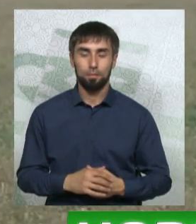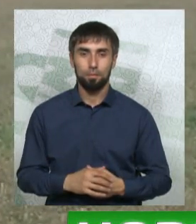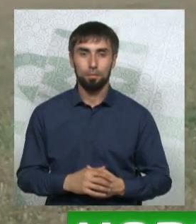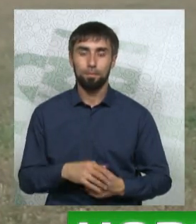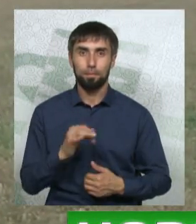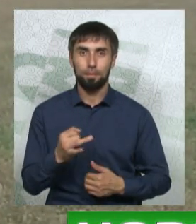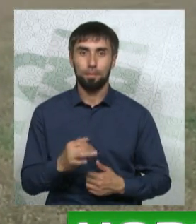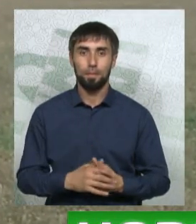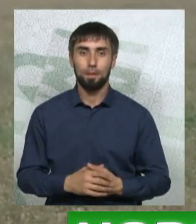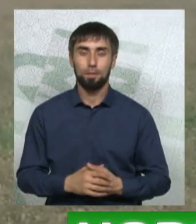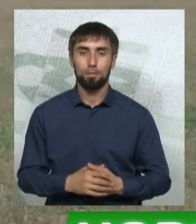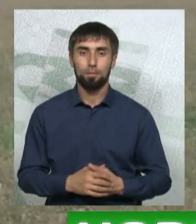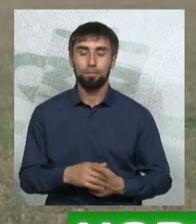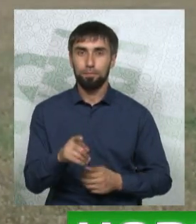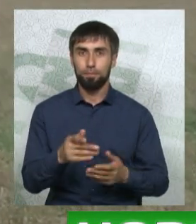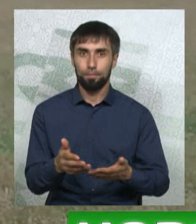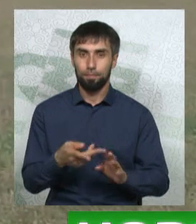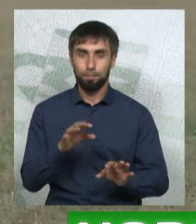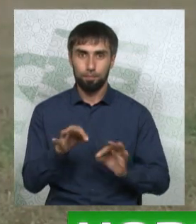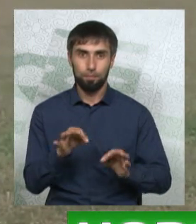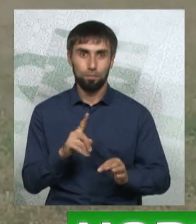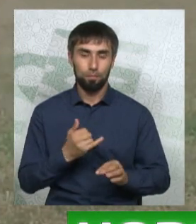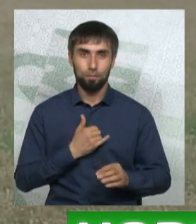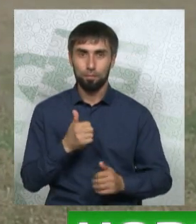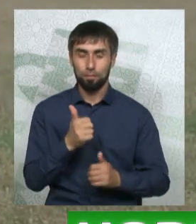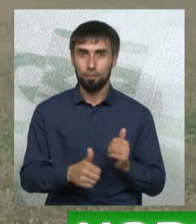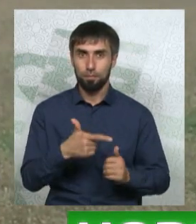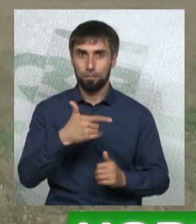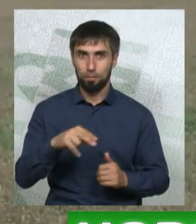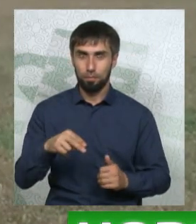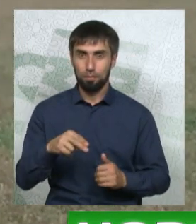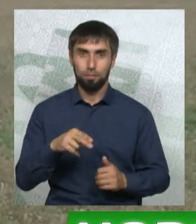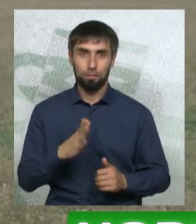И подбили, получилось, что у нас каждый ГУП